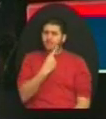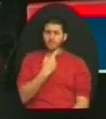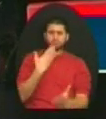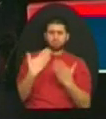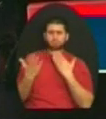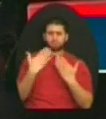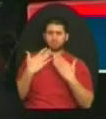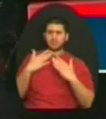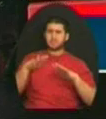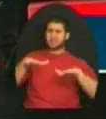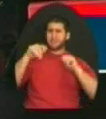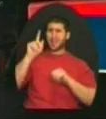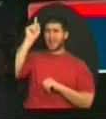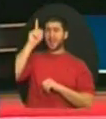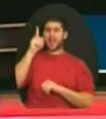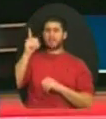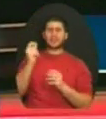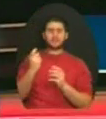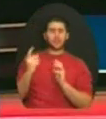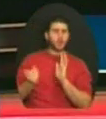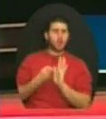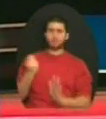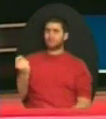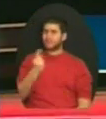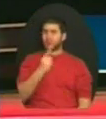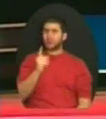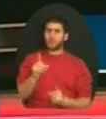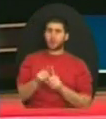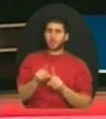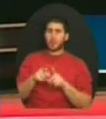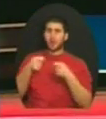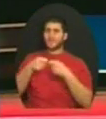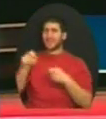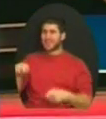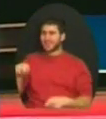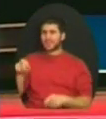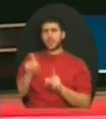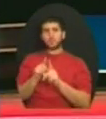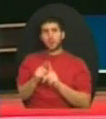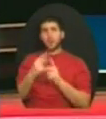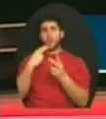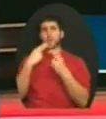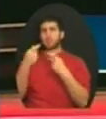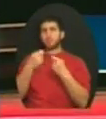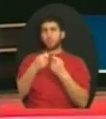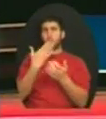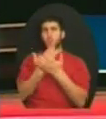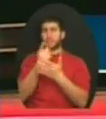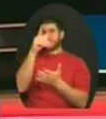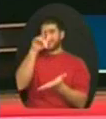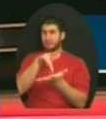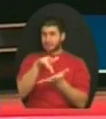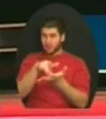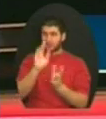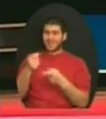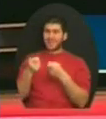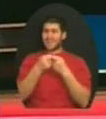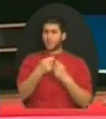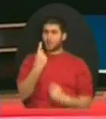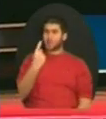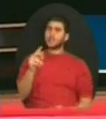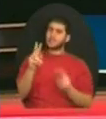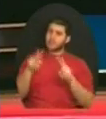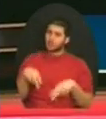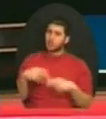יושבות במליאה למעלה. אין כמעט שבוע שלא חק כלשהו או כמה חברי כנסת מתייחסים לעובדה שהן נמצאות שם ולארגון עצמו.